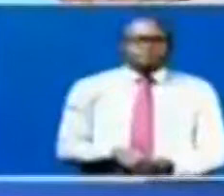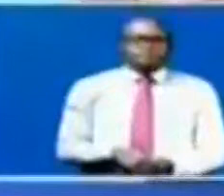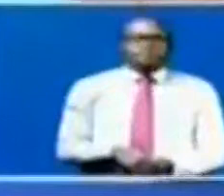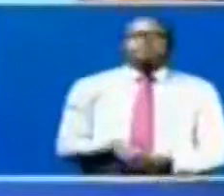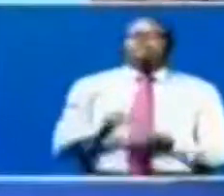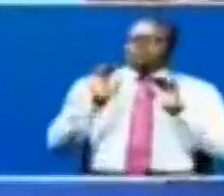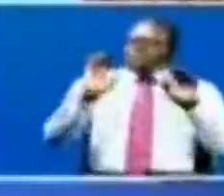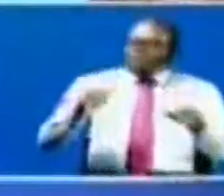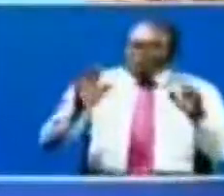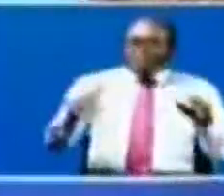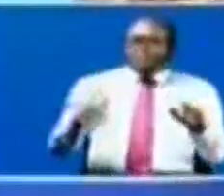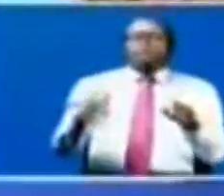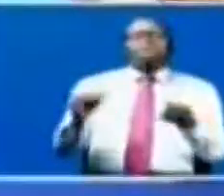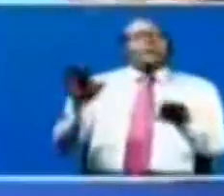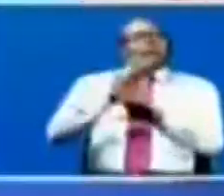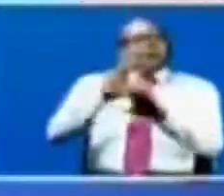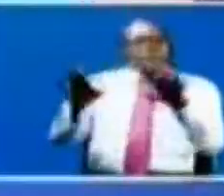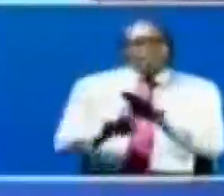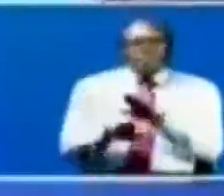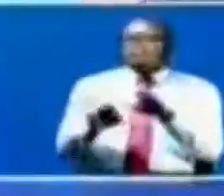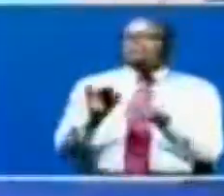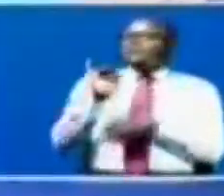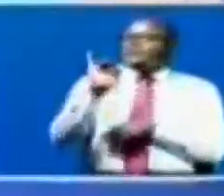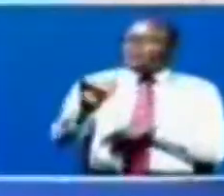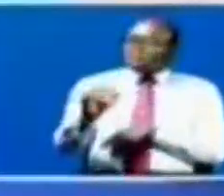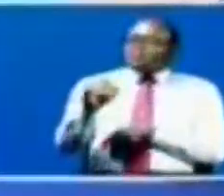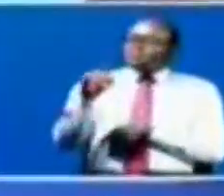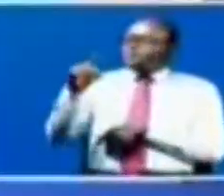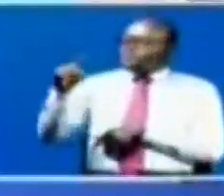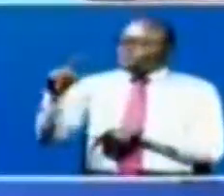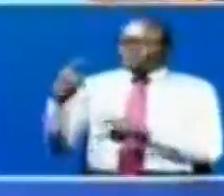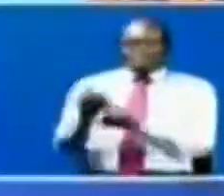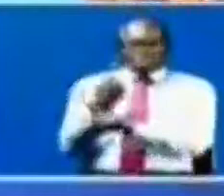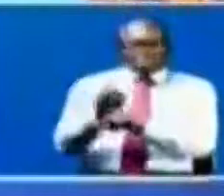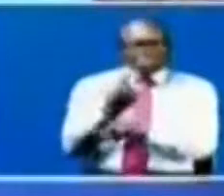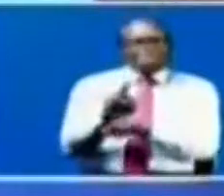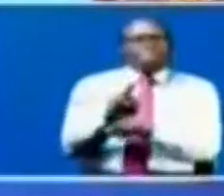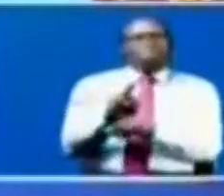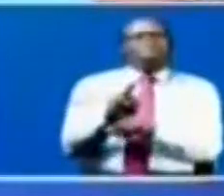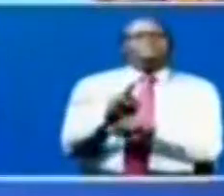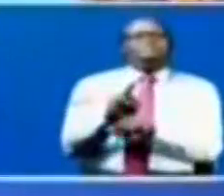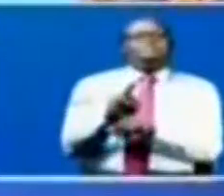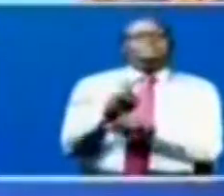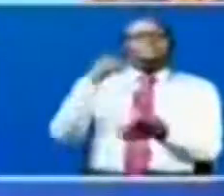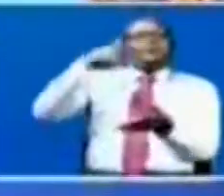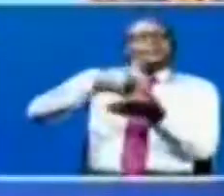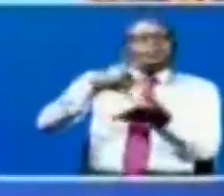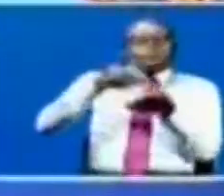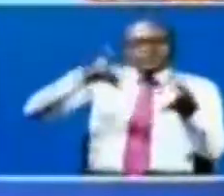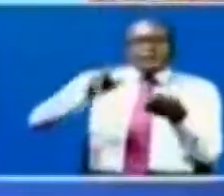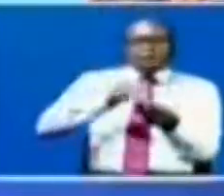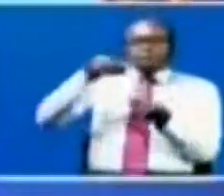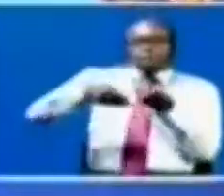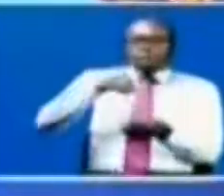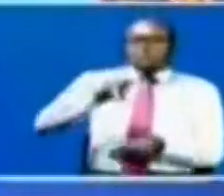mbolea, kuweka dawa na hiyo kuspray vitu mingi mpaka kufunda saa hii, hiyo bei